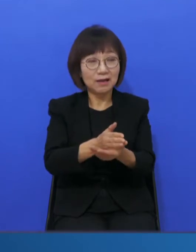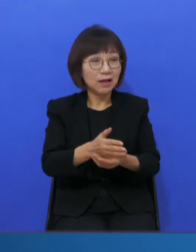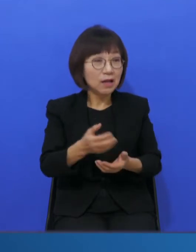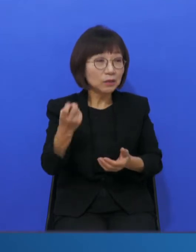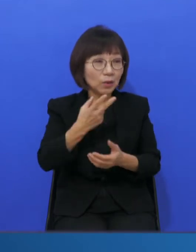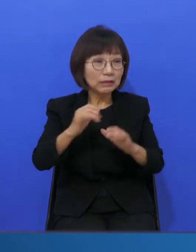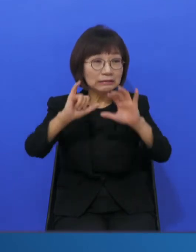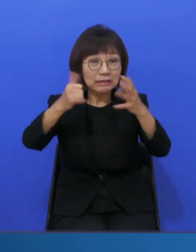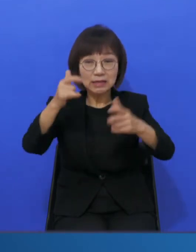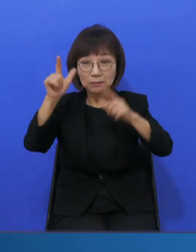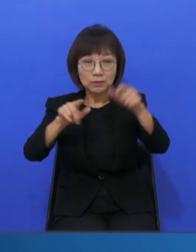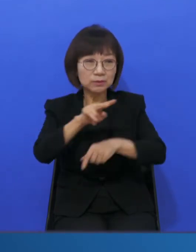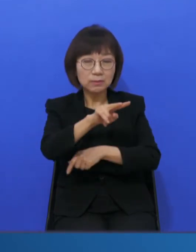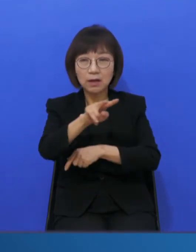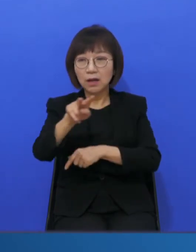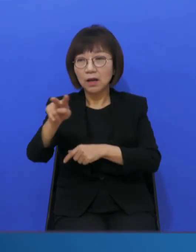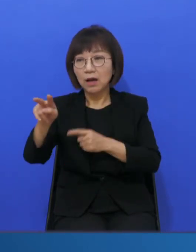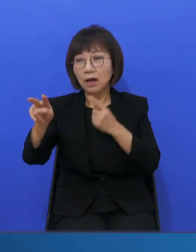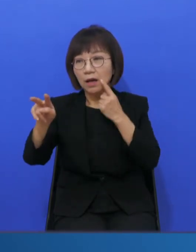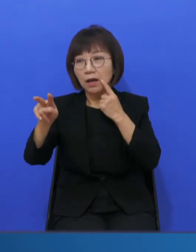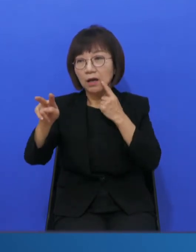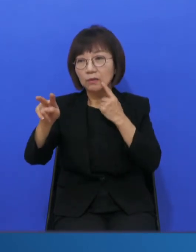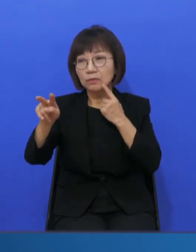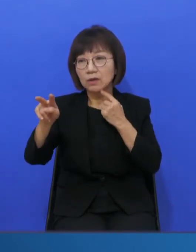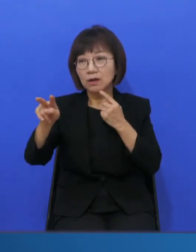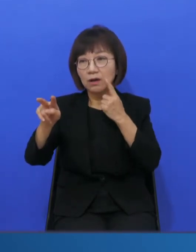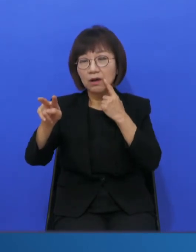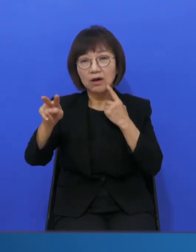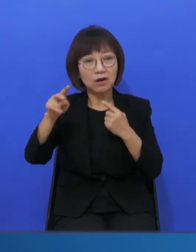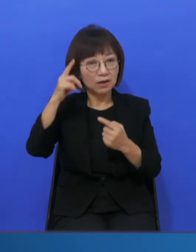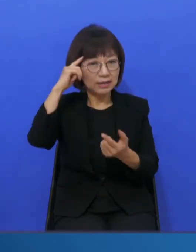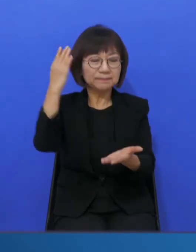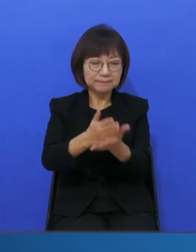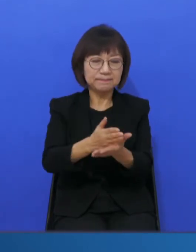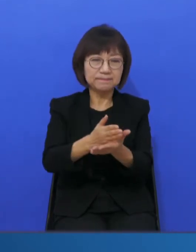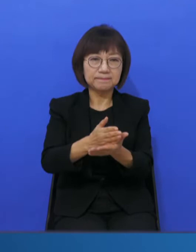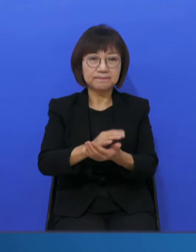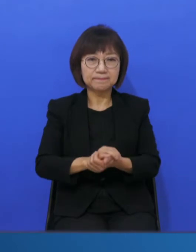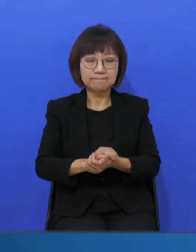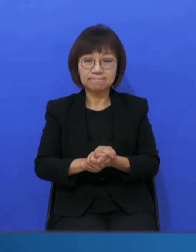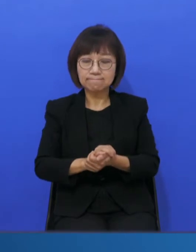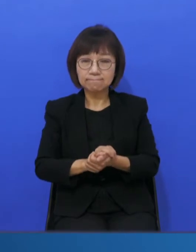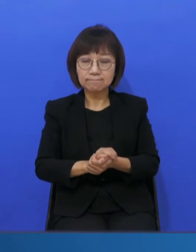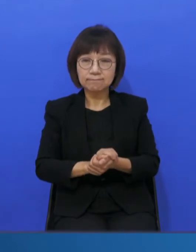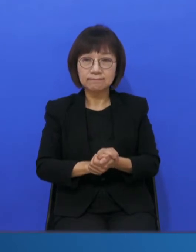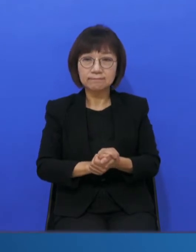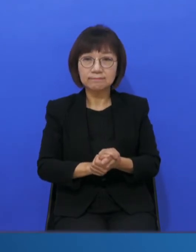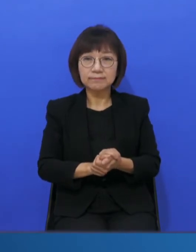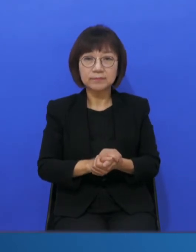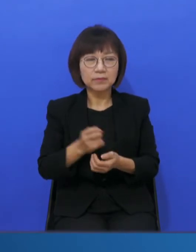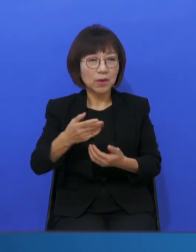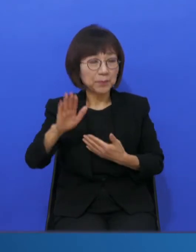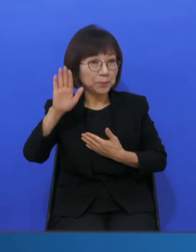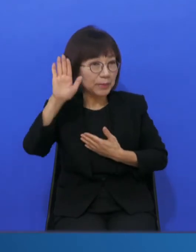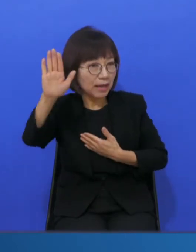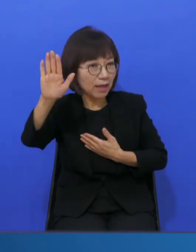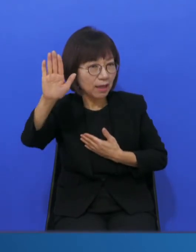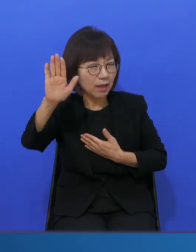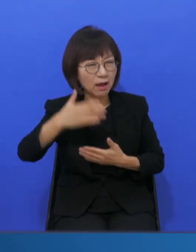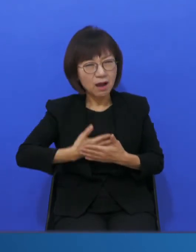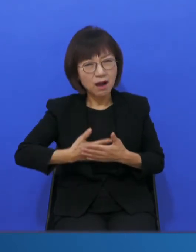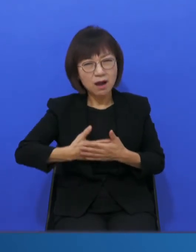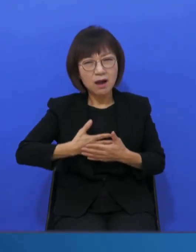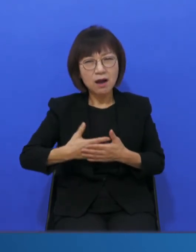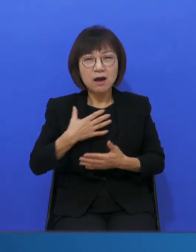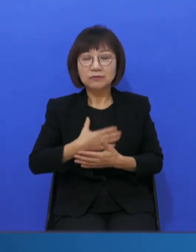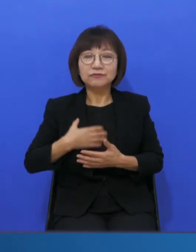부러워하지 말라. Don't look at the world and be envious of it. 이게 또 뭐가 되어 있습니까? And then what else? 미래를 놓고 두려워 말라. Do not